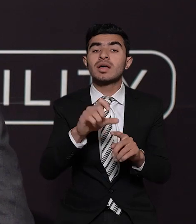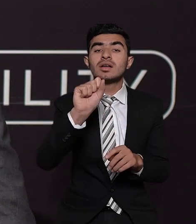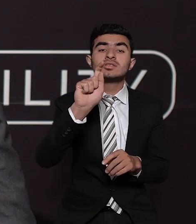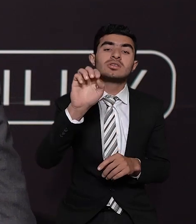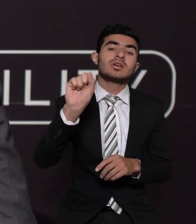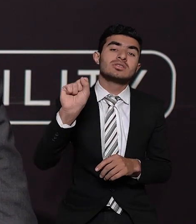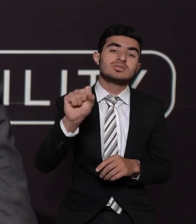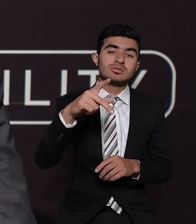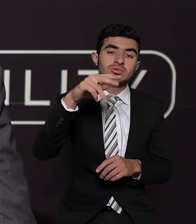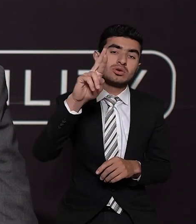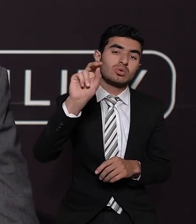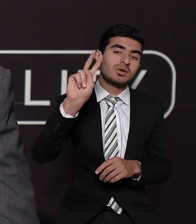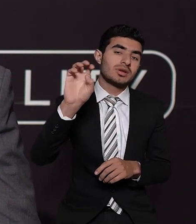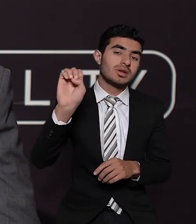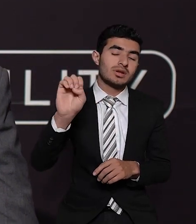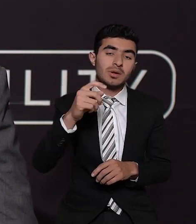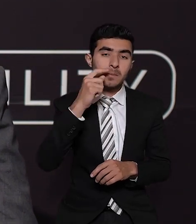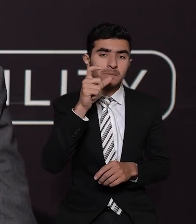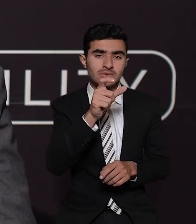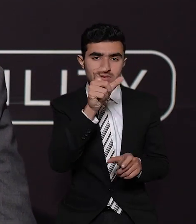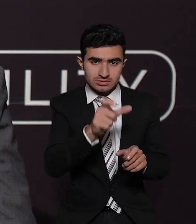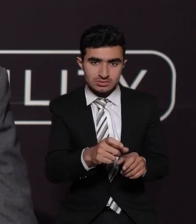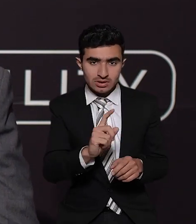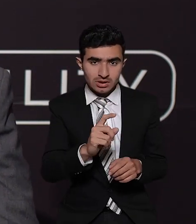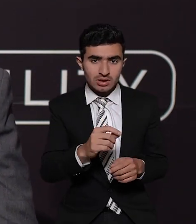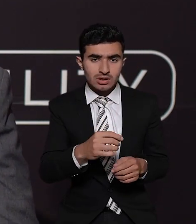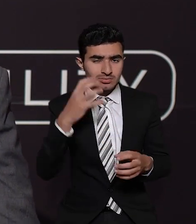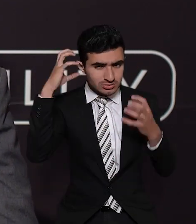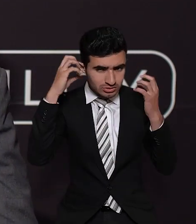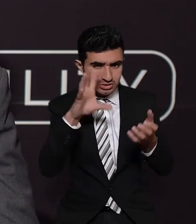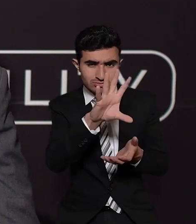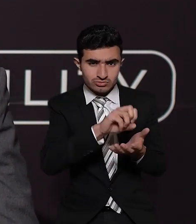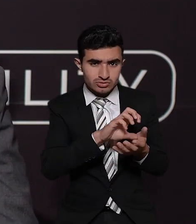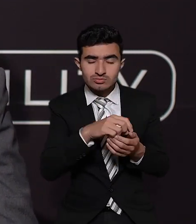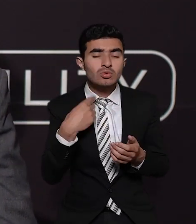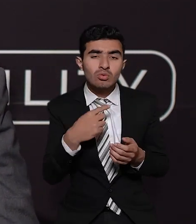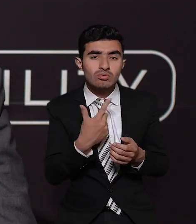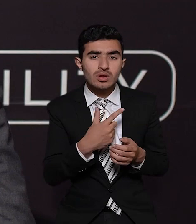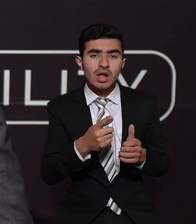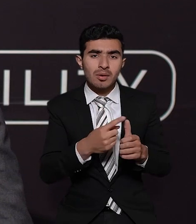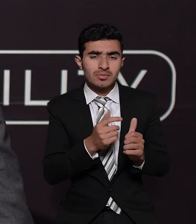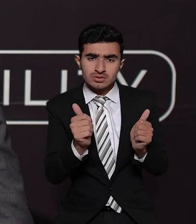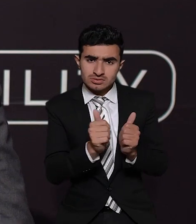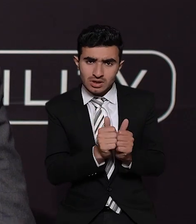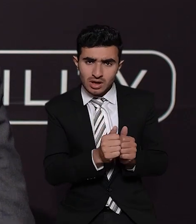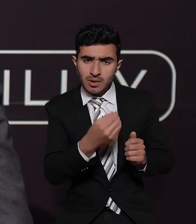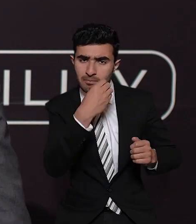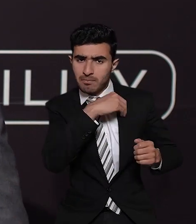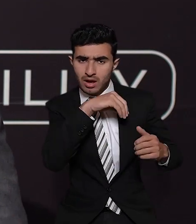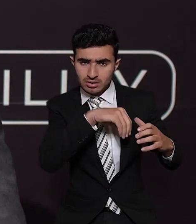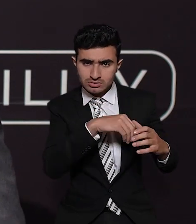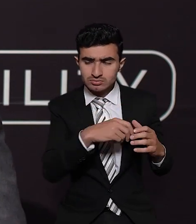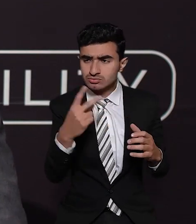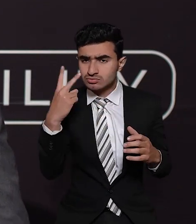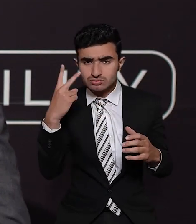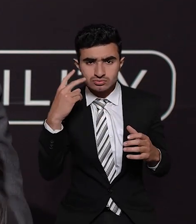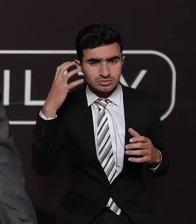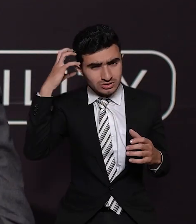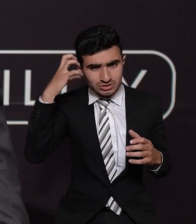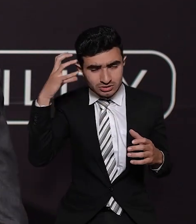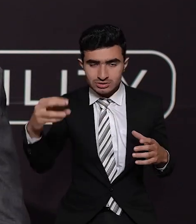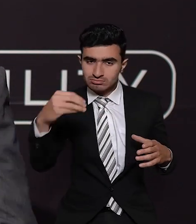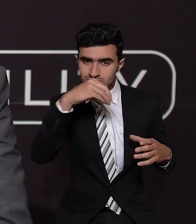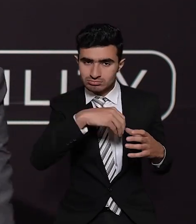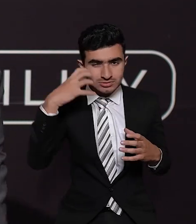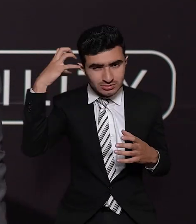ہے جو اپنے ساتھ ہر وقت بکٹ اٹھائے ہوئے پھرتی رہتی ہے. جہاں سے سٹریس ملے اس کو